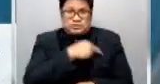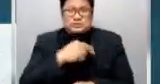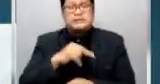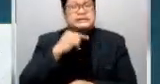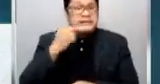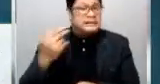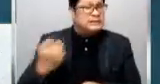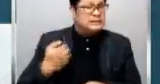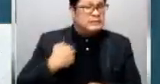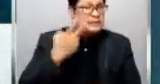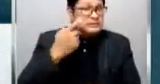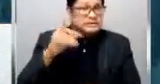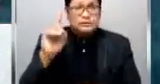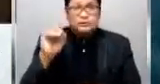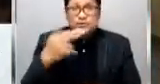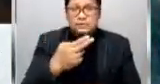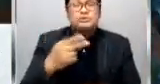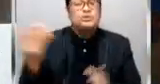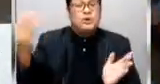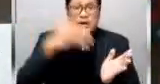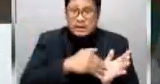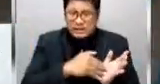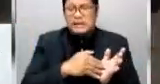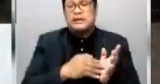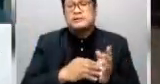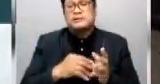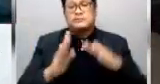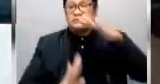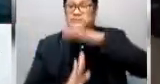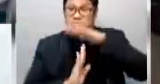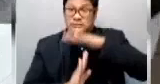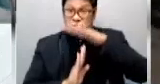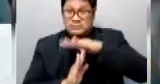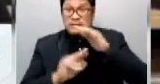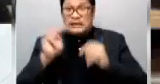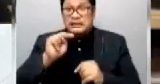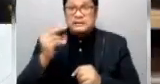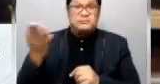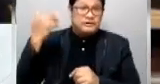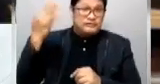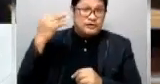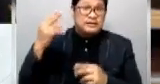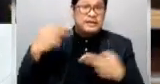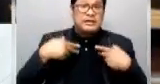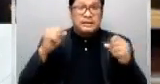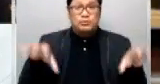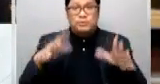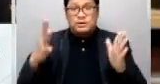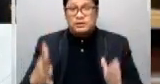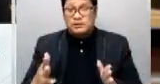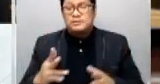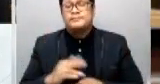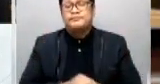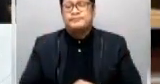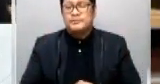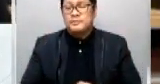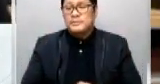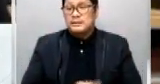DOH na kailangan uli ngayong gawin ng time out na hiningi noon ng mga health workers. To say that the system is overwhelmed,